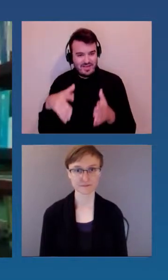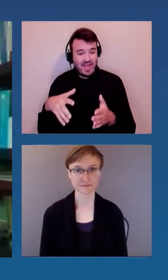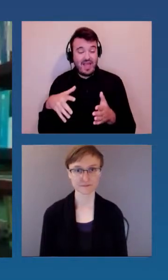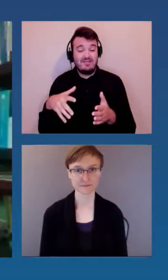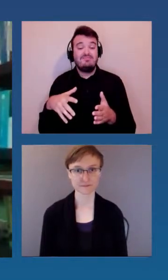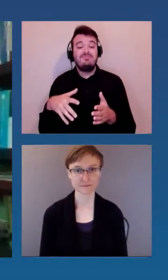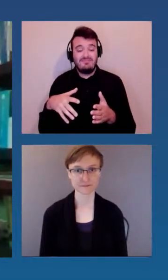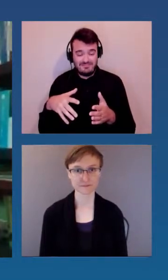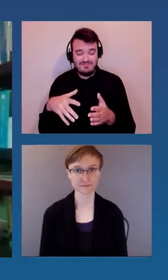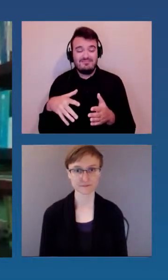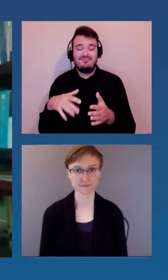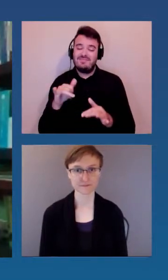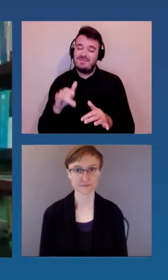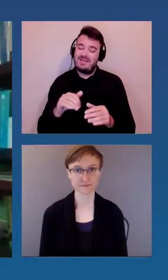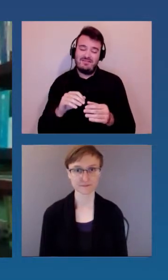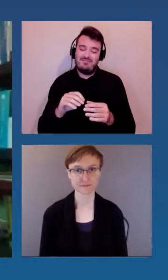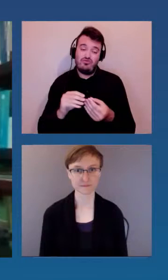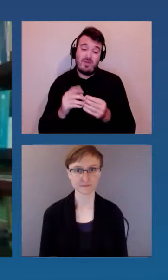qualité, pertinents et de qualité.